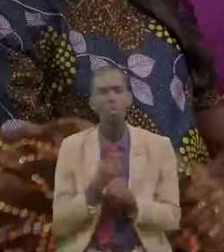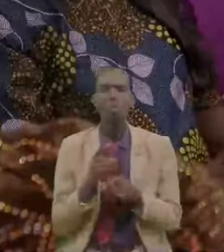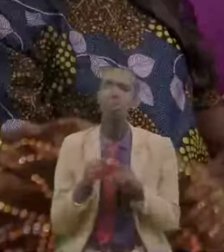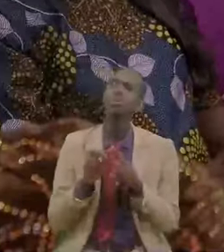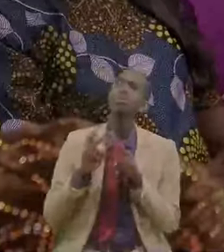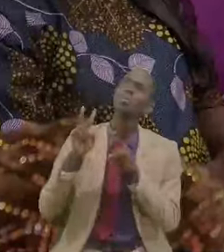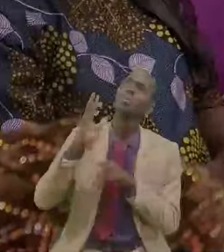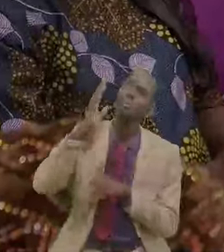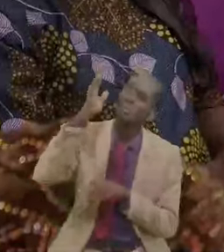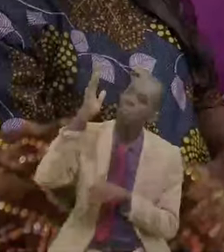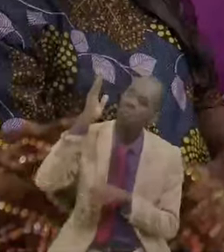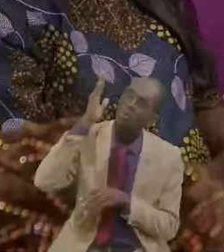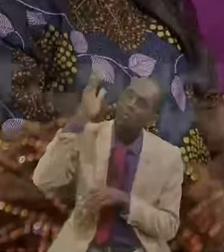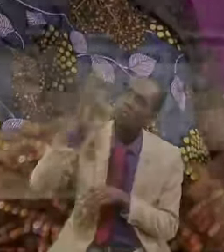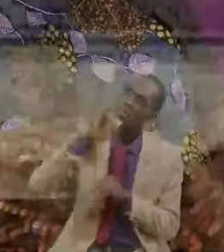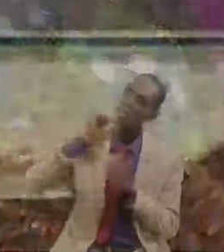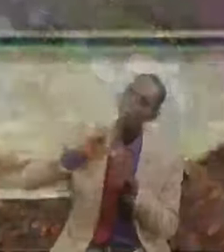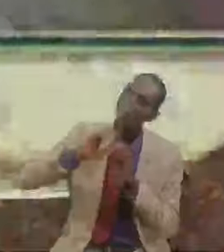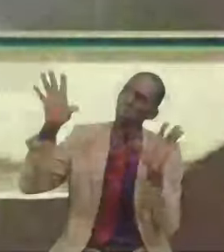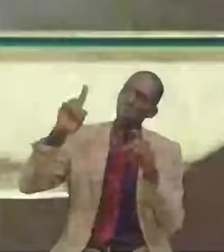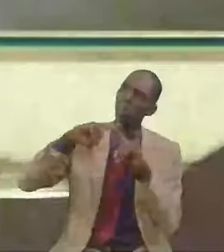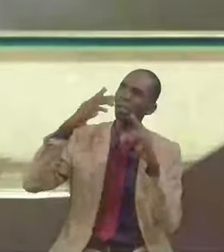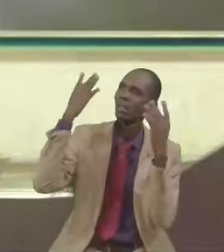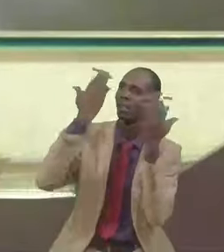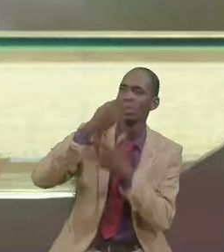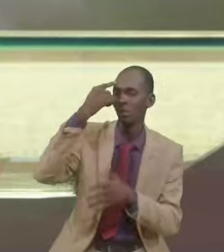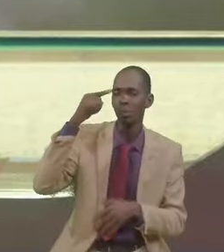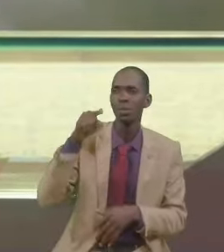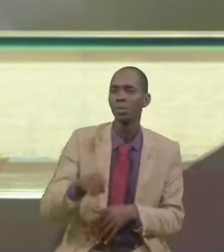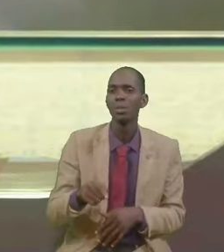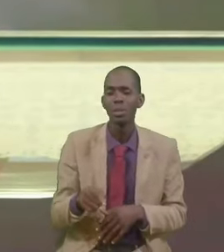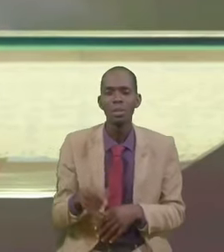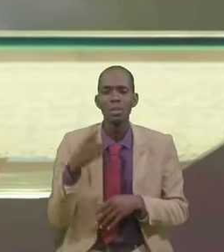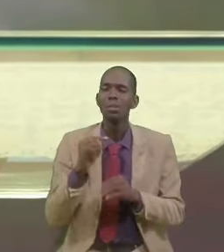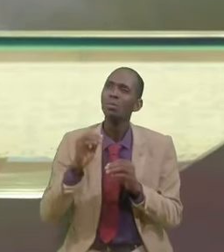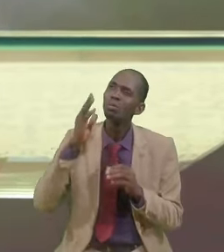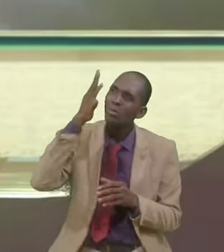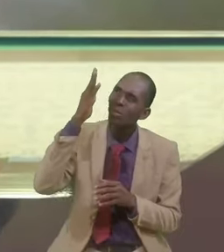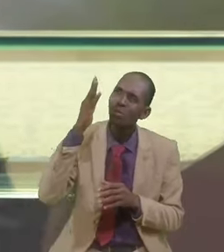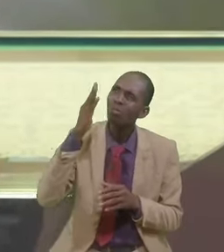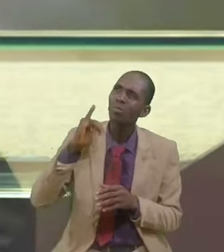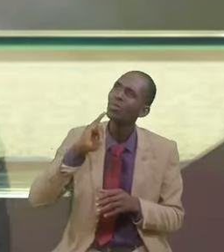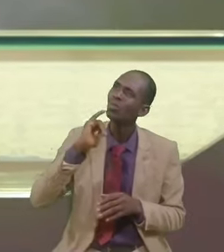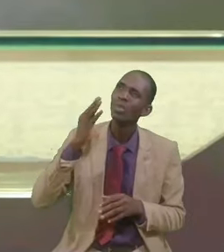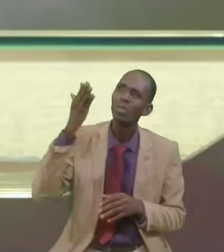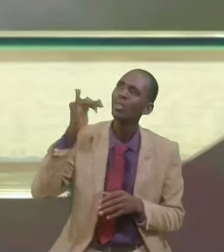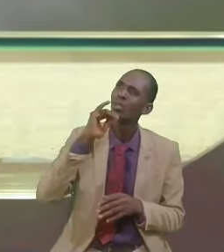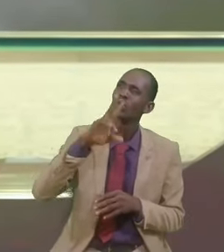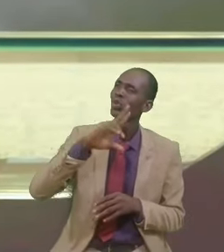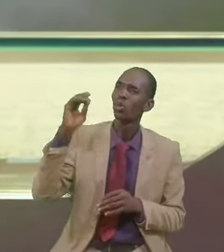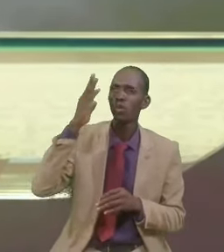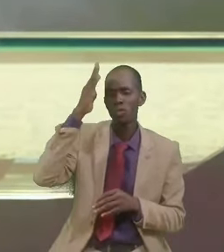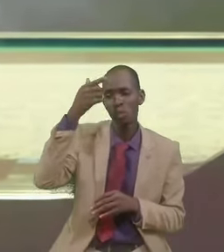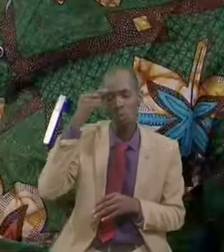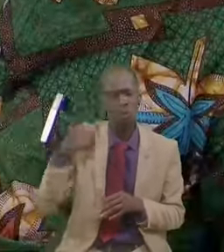gens regardent le futur lugubre, triste, noir. C'est comme il n'y a pas d'avenir parce qu'on